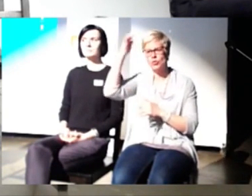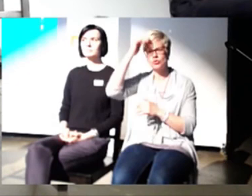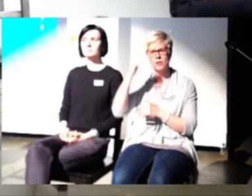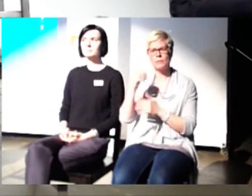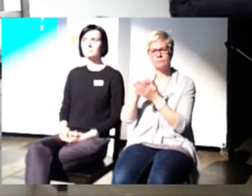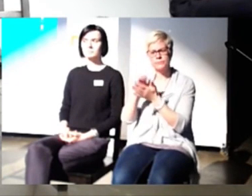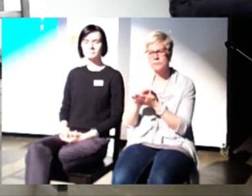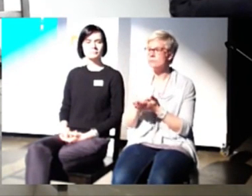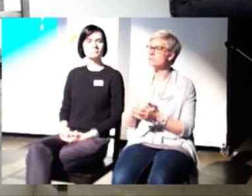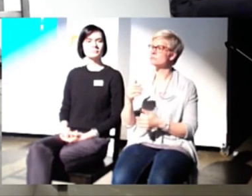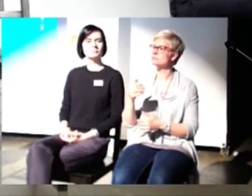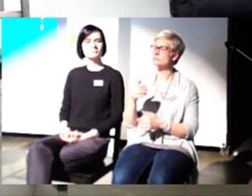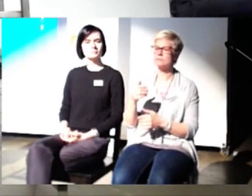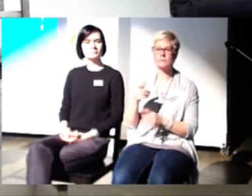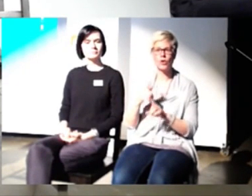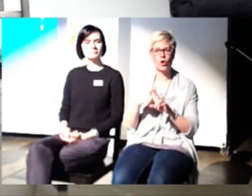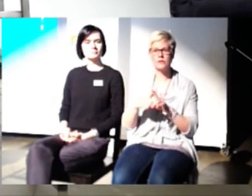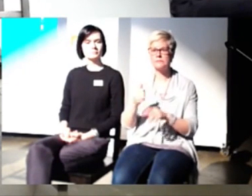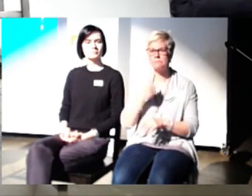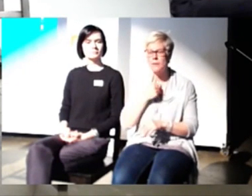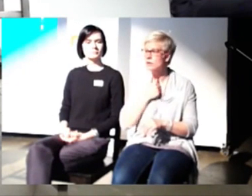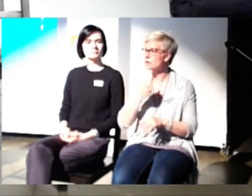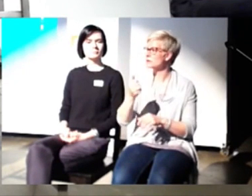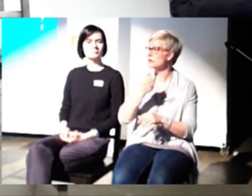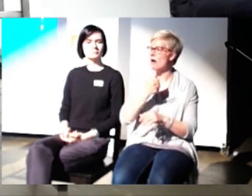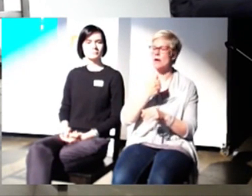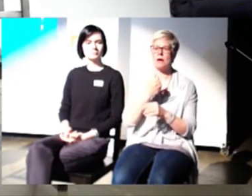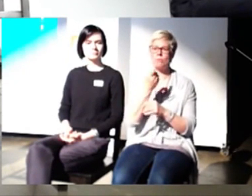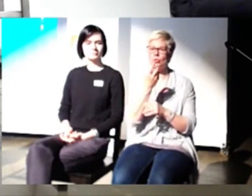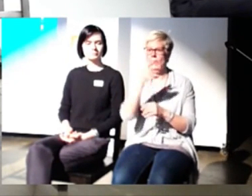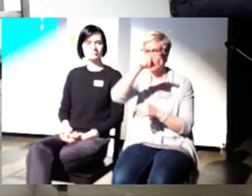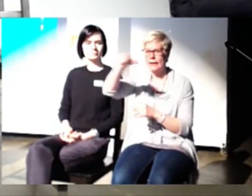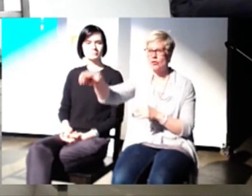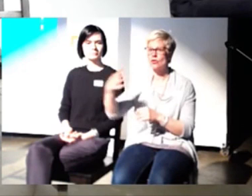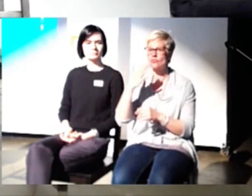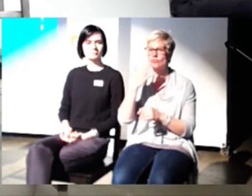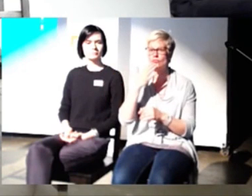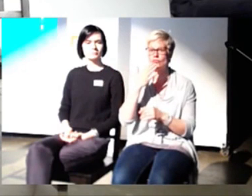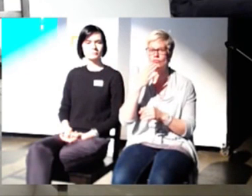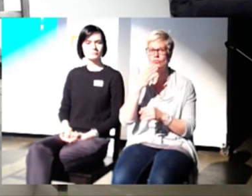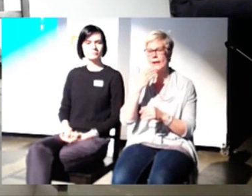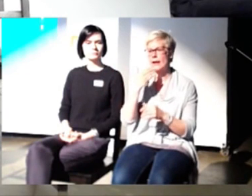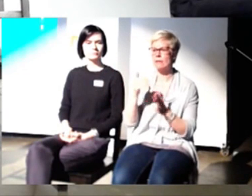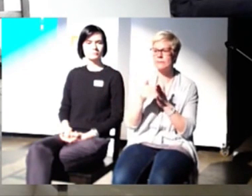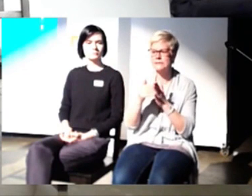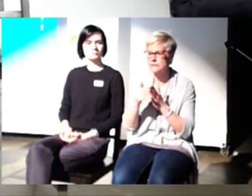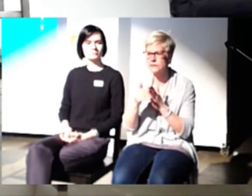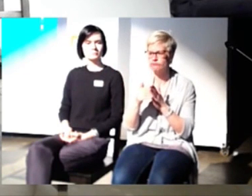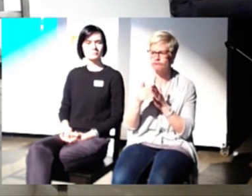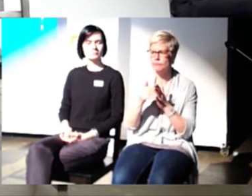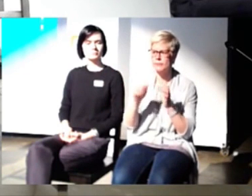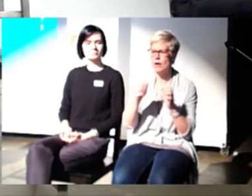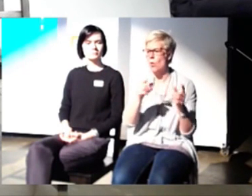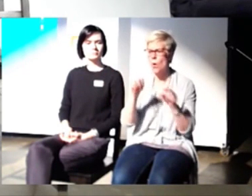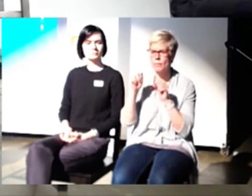vaikka 2 ihmistä eri tavalla esteettömiä olevia, jotka tulisi katsoa vaikka meidän tiloja ja sanoisi, että tämä toimisi